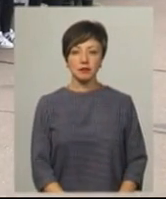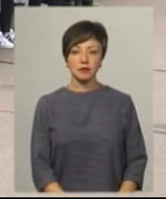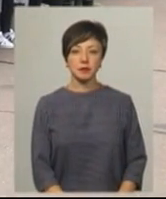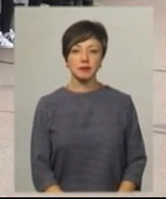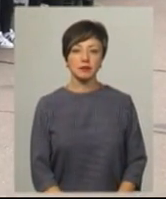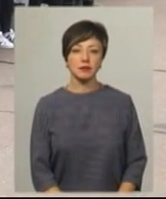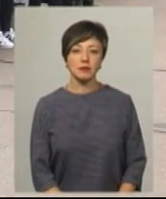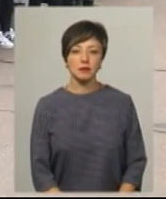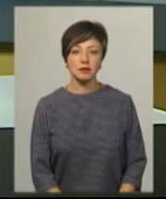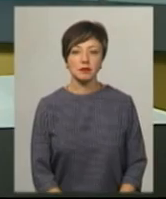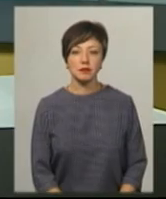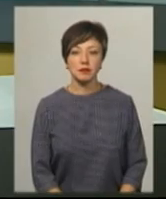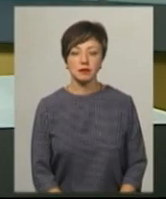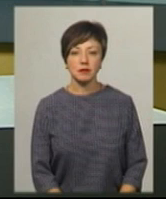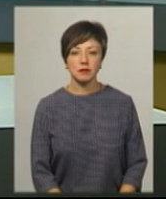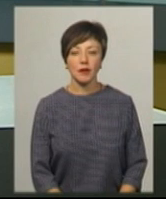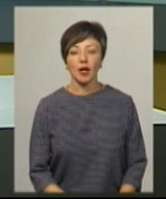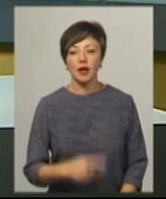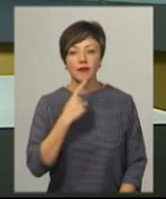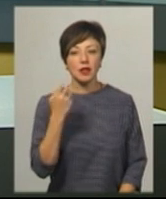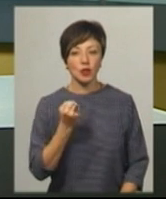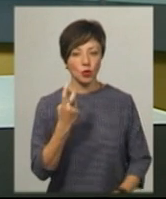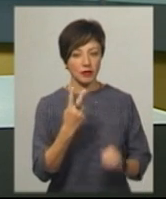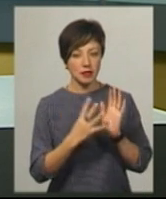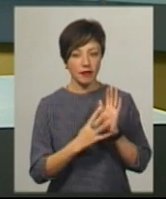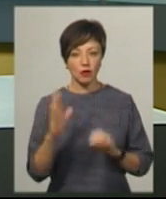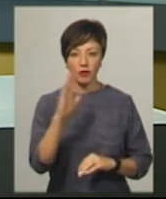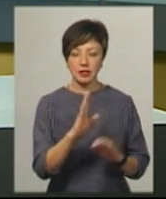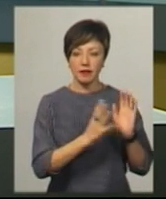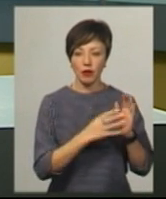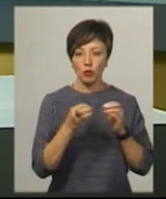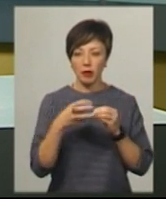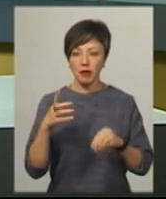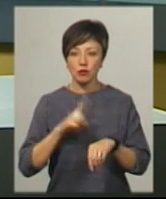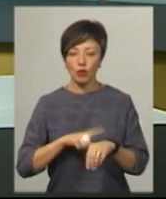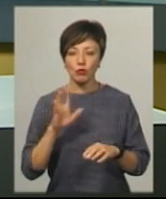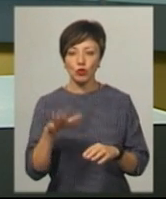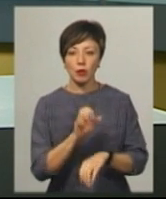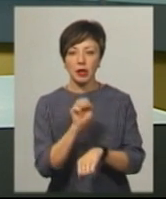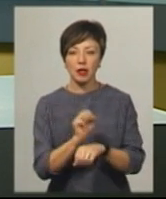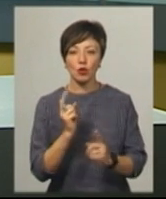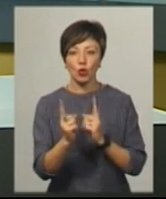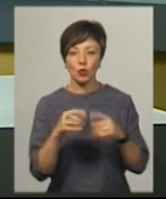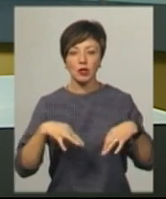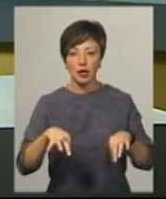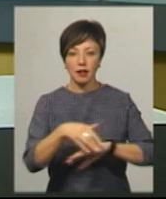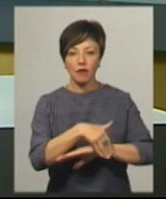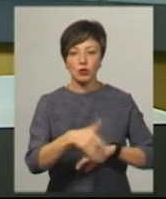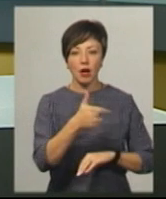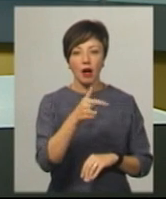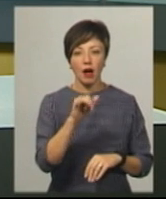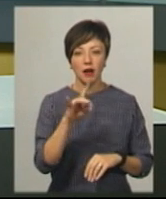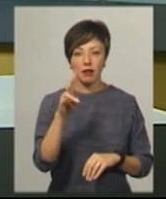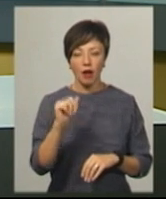Суспільному. Хмельницький. У неділю 29 вересня з 9 до 15 буде перекрито рух транспорту на вулицях